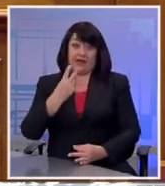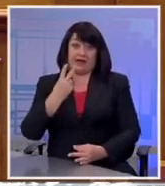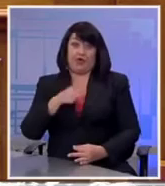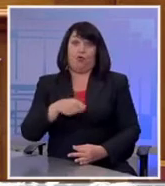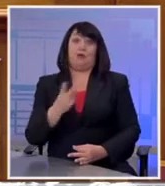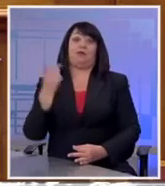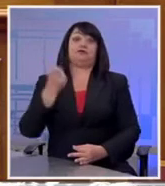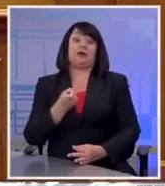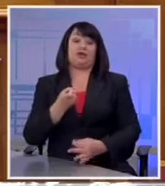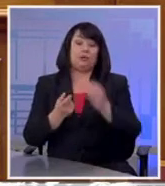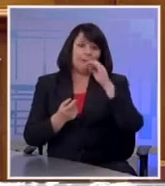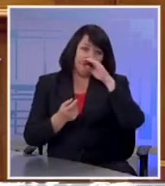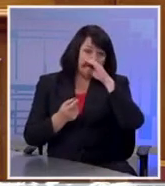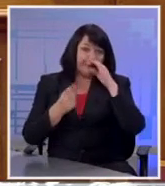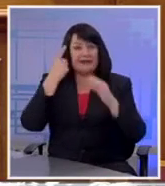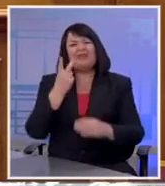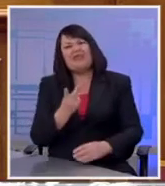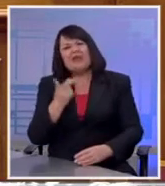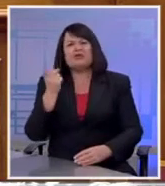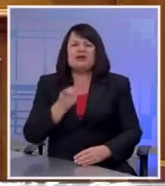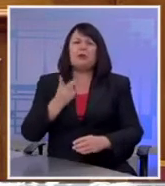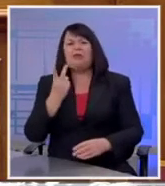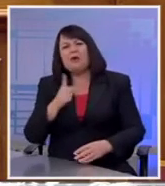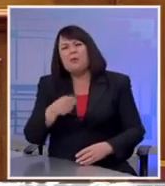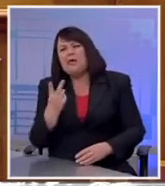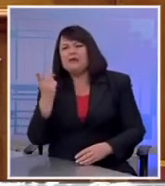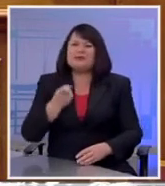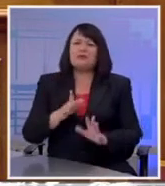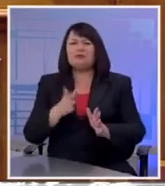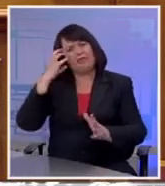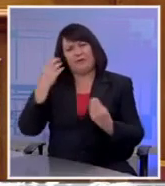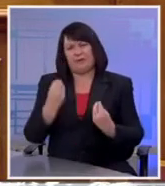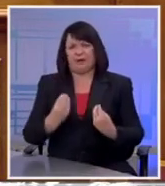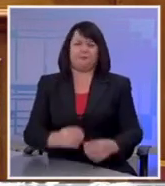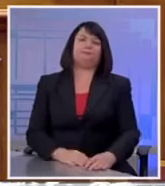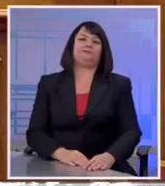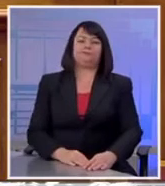2,2, και δεν ξέρω αν είναι 2,2 ή 2, δεν το θυμάμαι αυτό καλά.